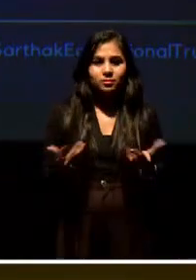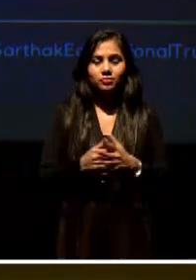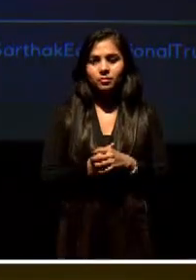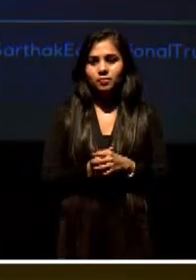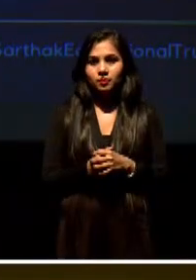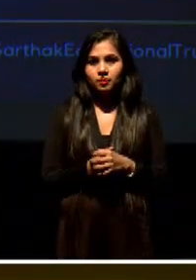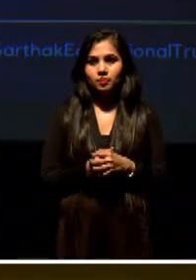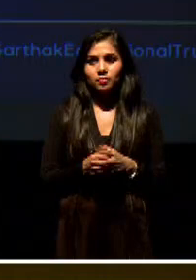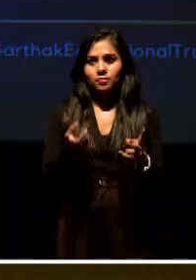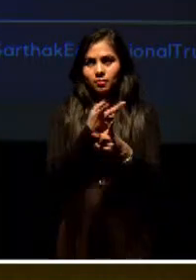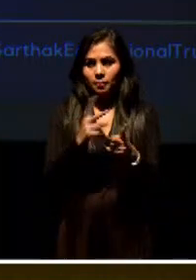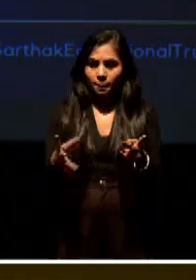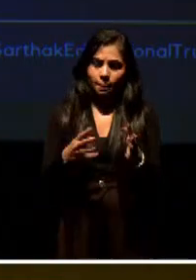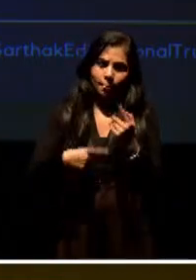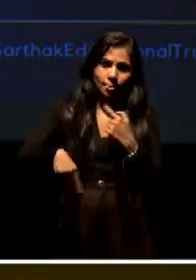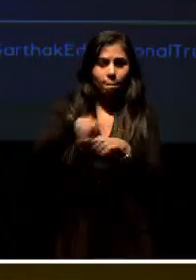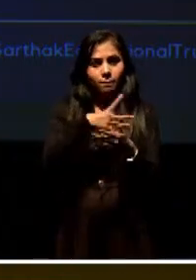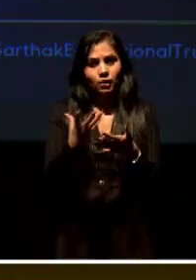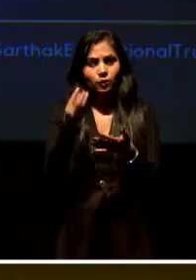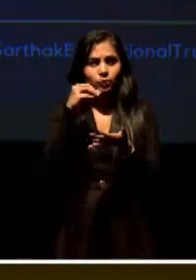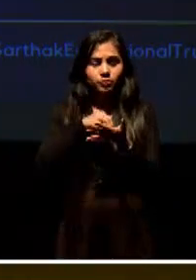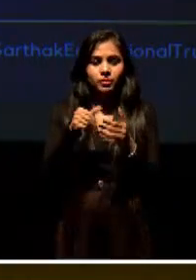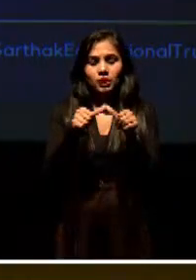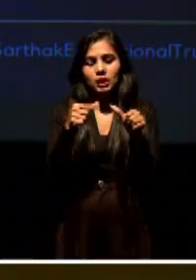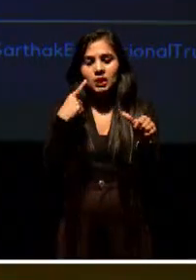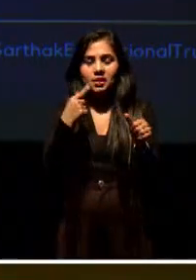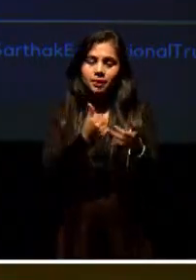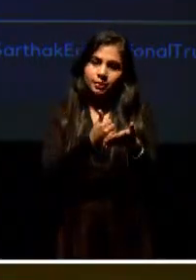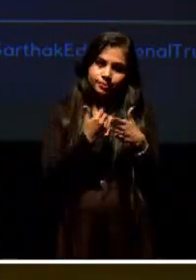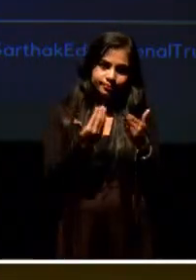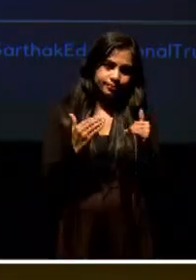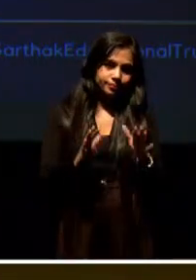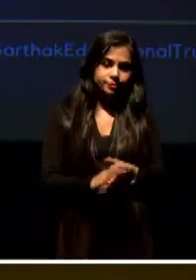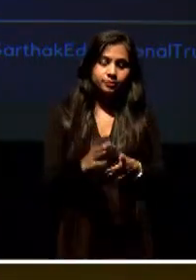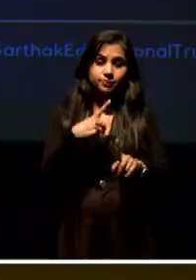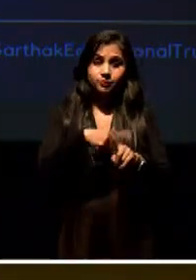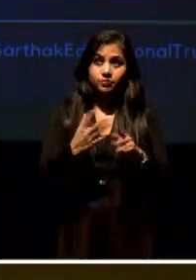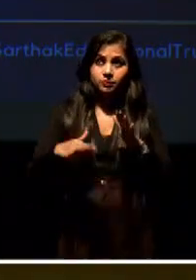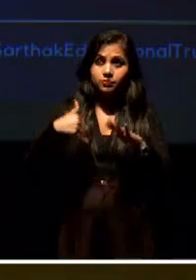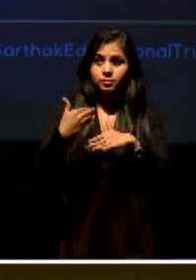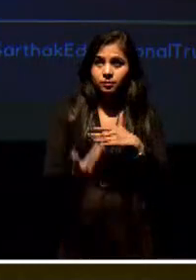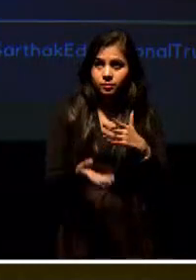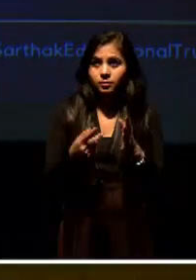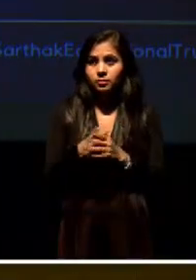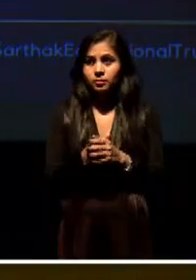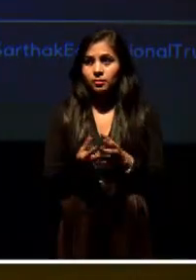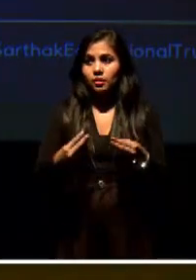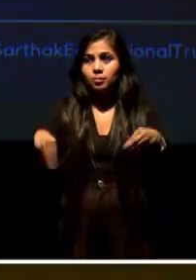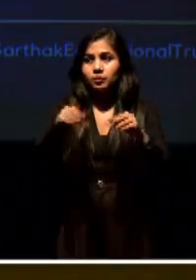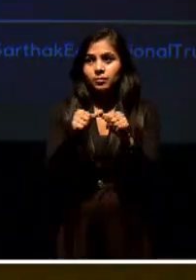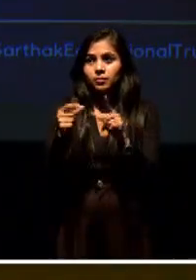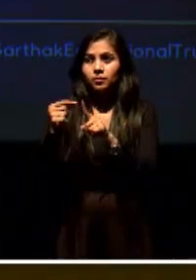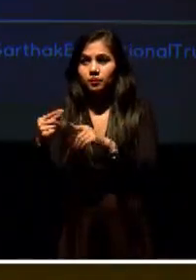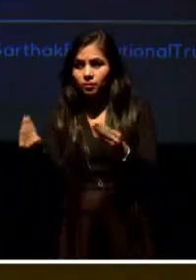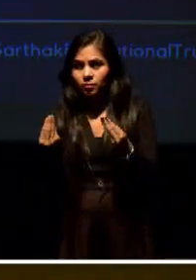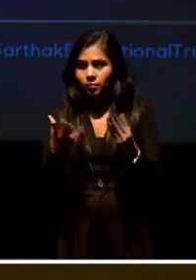तो इस तरह के सारी इन्फॉर्मेशन जो है वो आर्टिफिशियल इंटेलिजेंस दे रहा है. और इससे भी आगे बढ़ के अब जैसे कुछ ऐप्स हैं